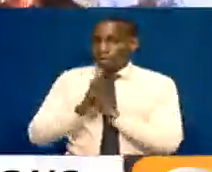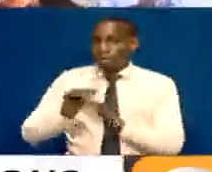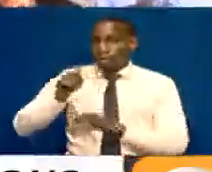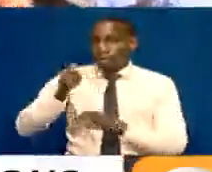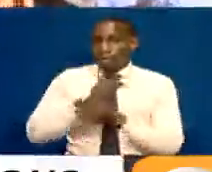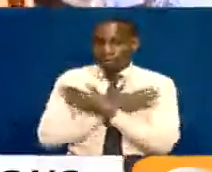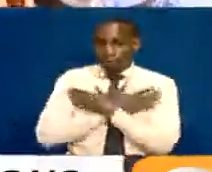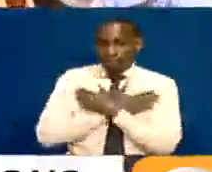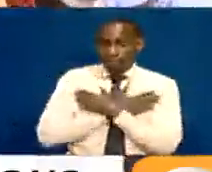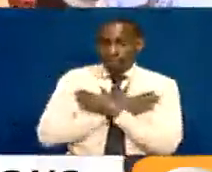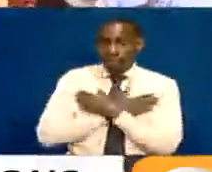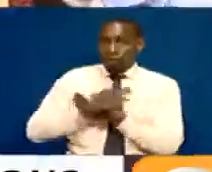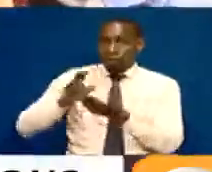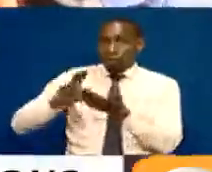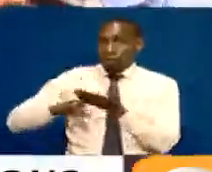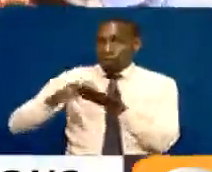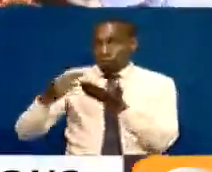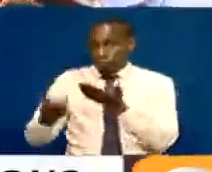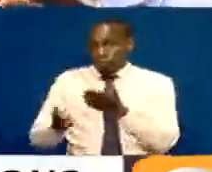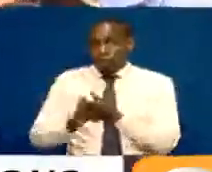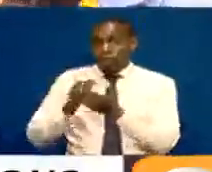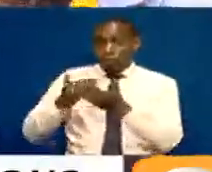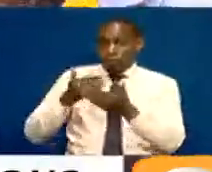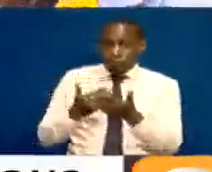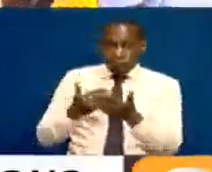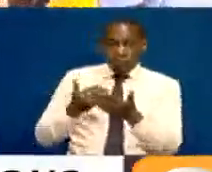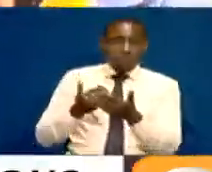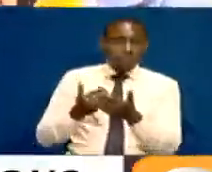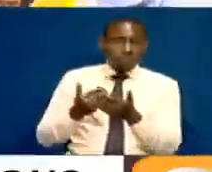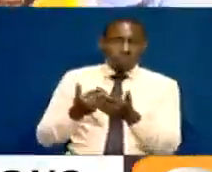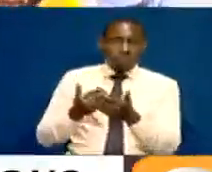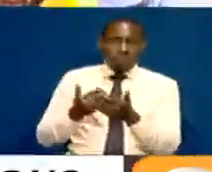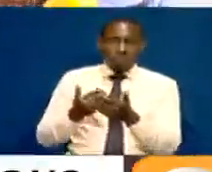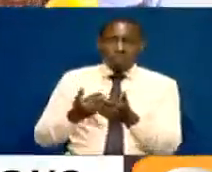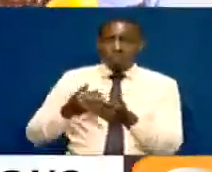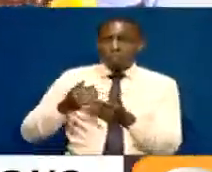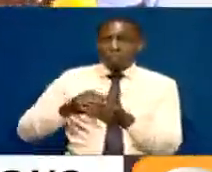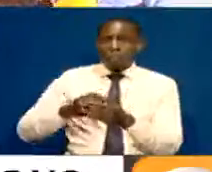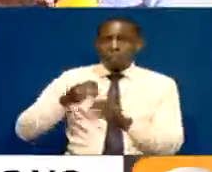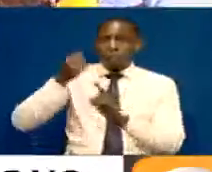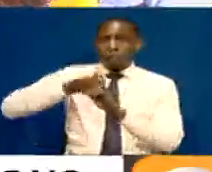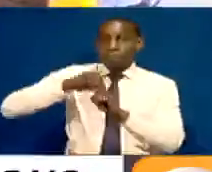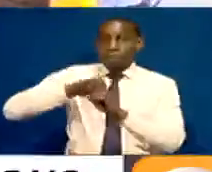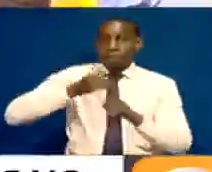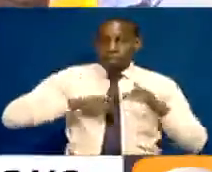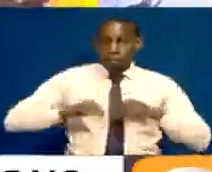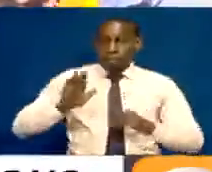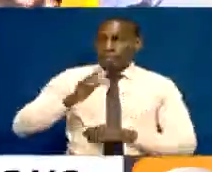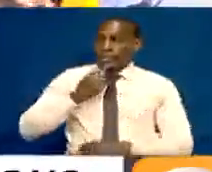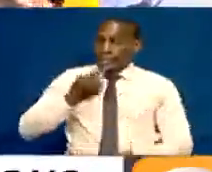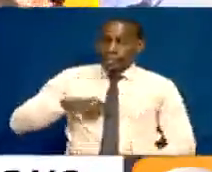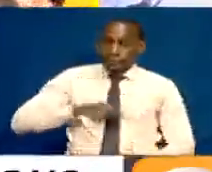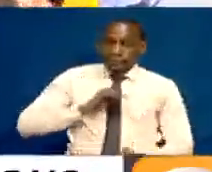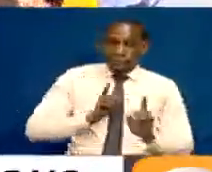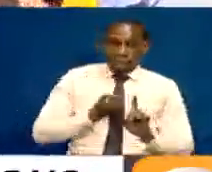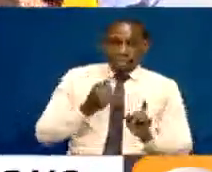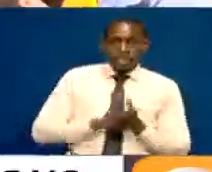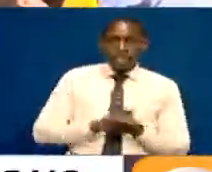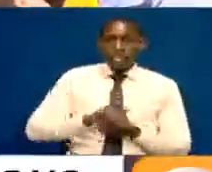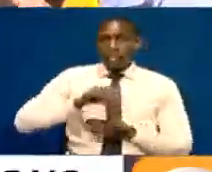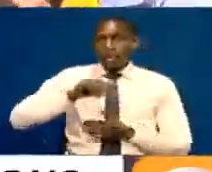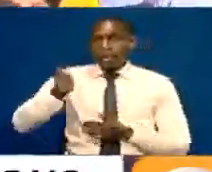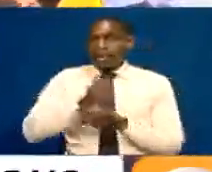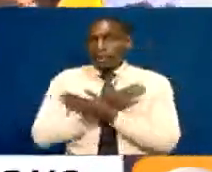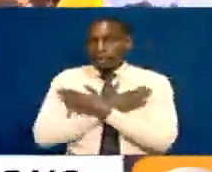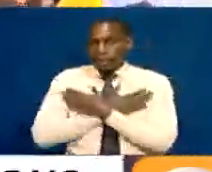watu yako ya kuzimia, kabla hamutubiria mambo ya ufisadi, mutuambie wale